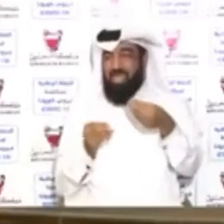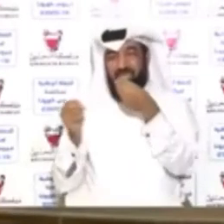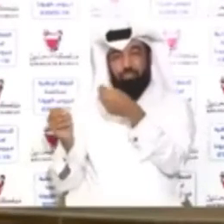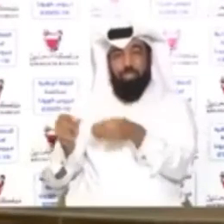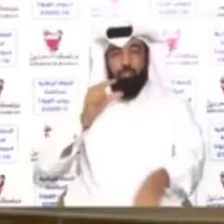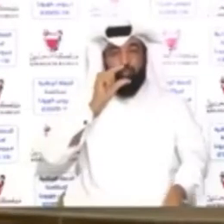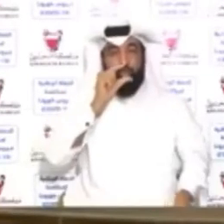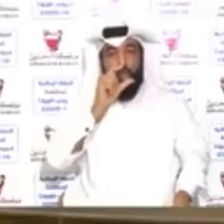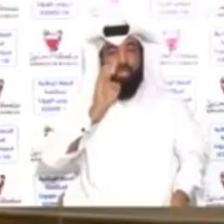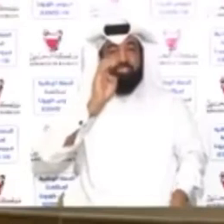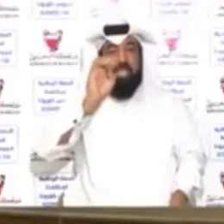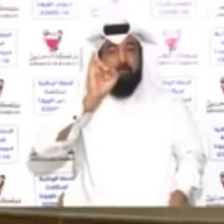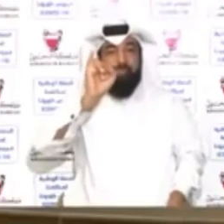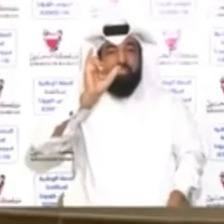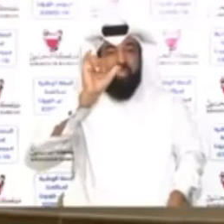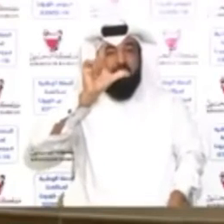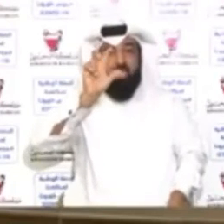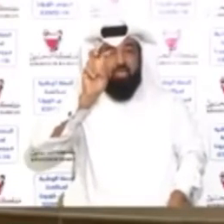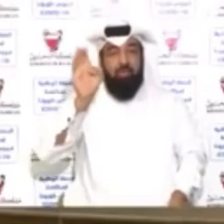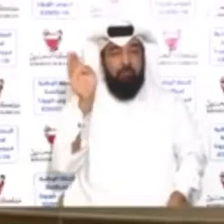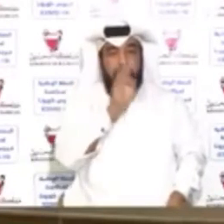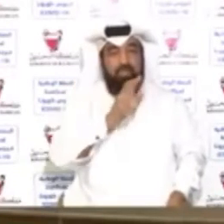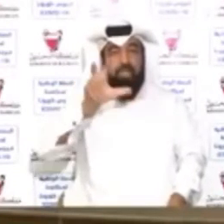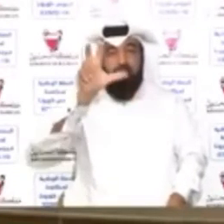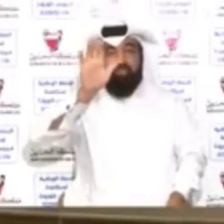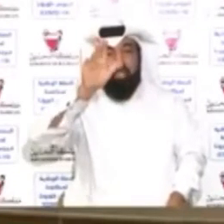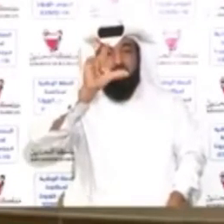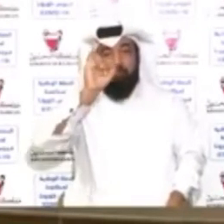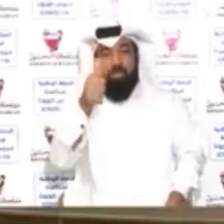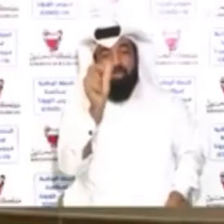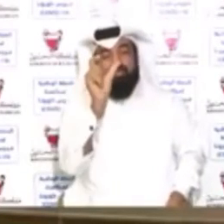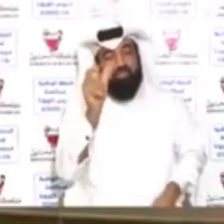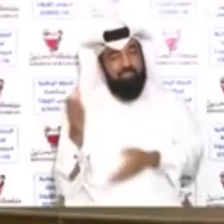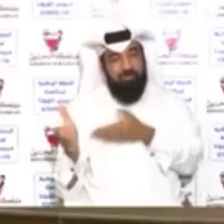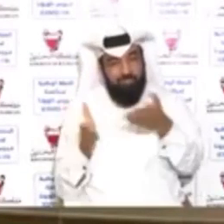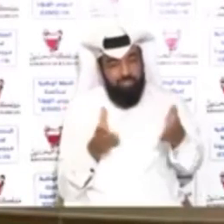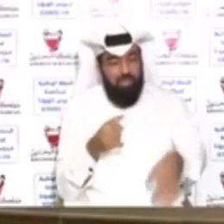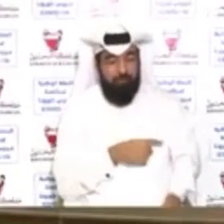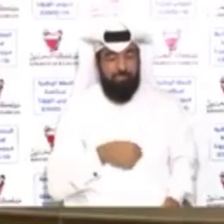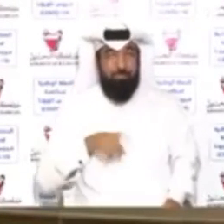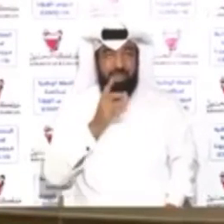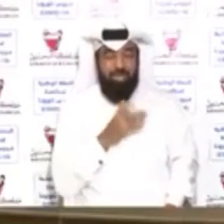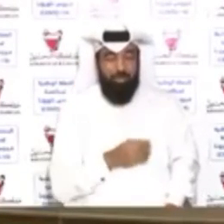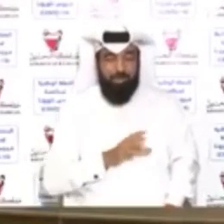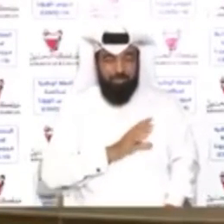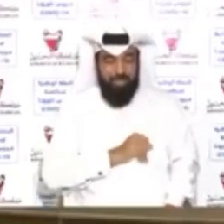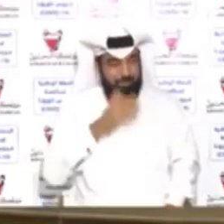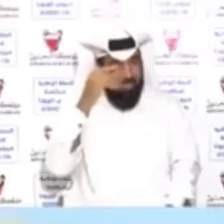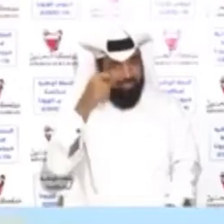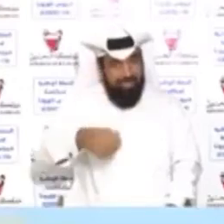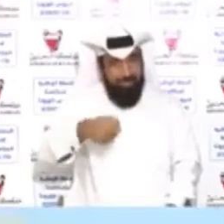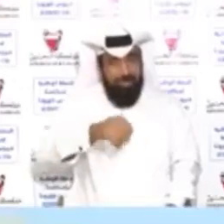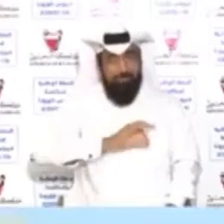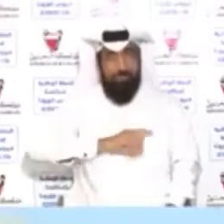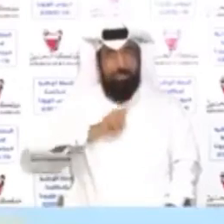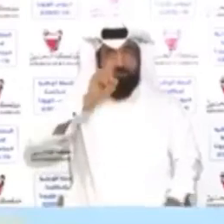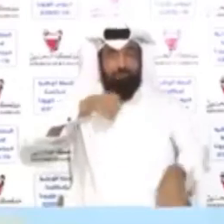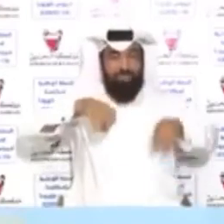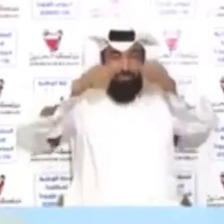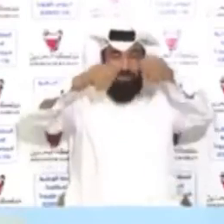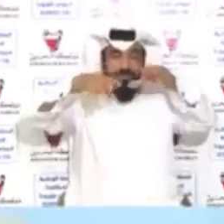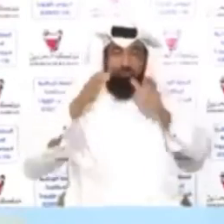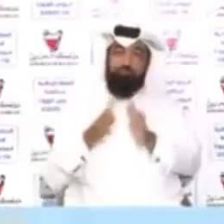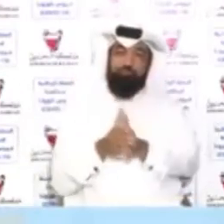السلمان. شكرا جزيلا دكتور مناف. بسم الله الرحمن الرحيم، السلام عليكم ورحمة الله وبركاته.